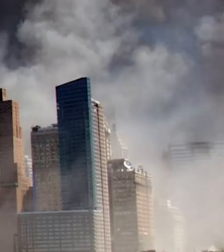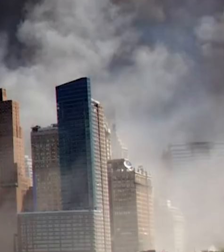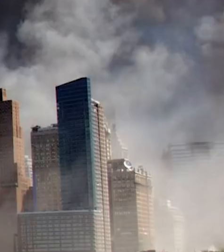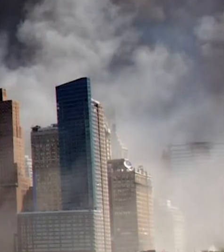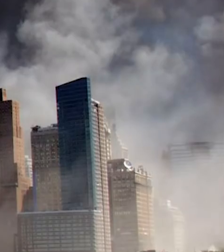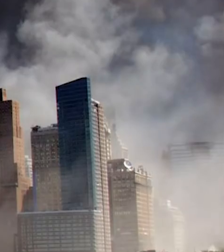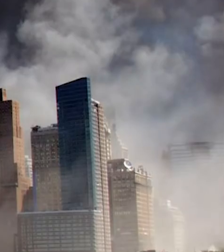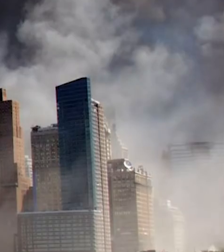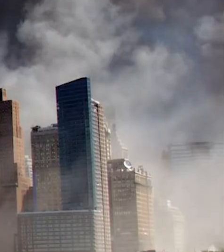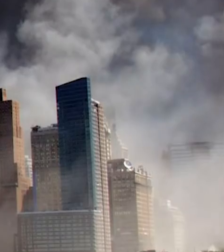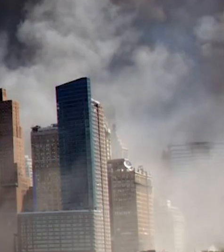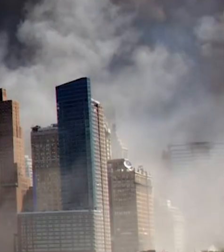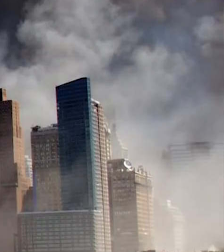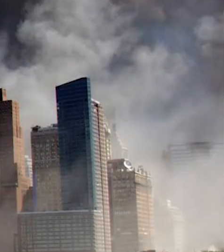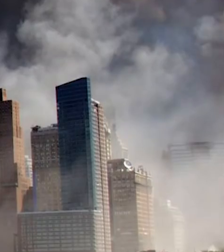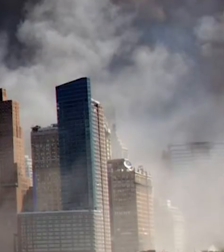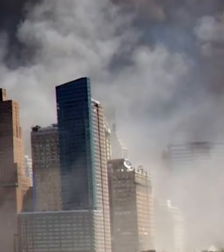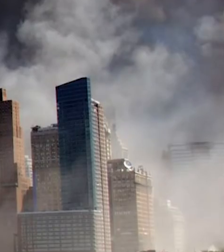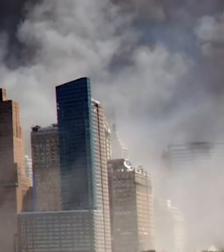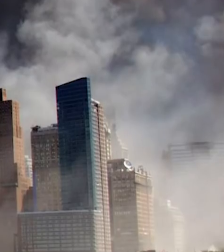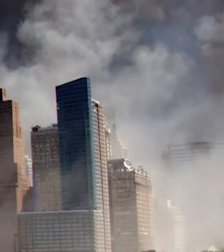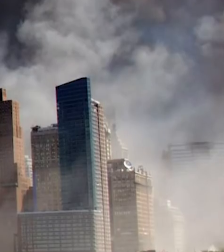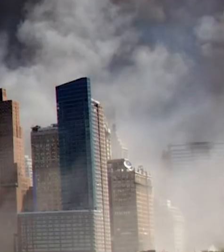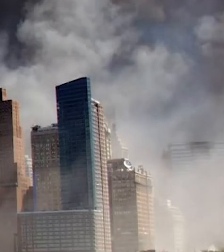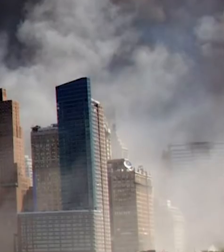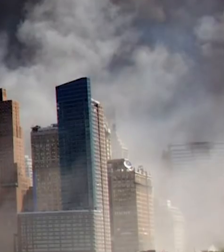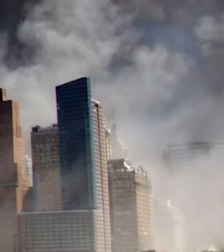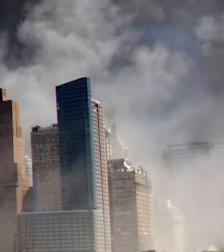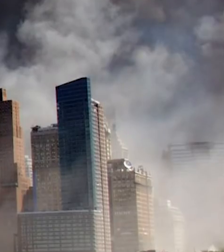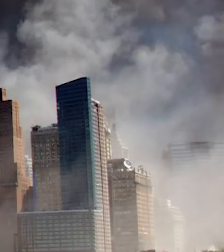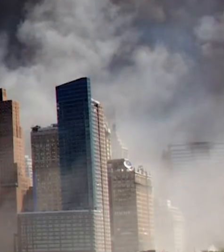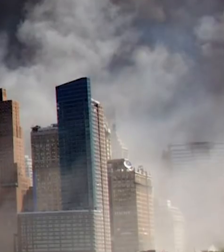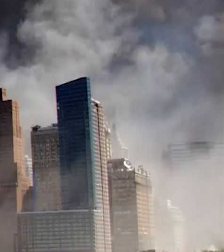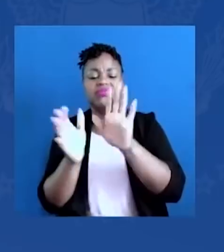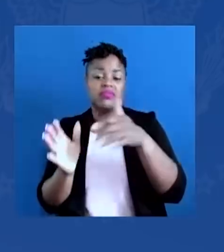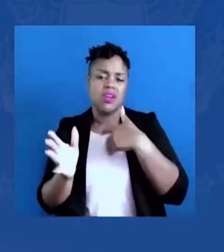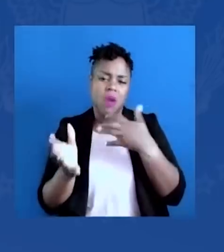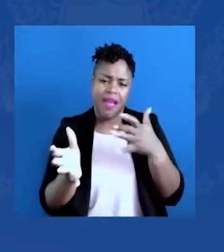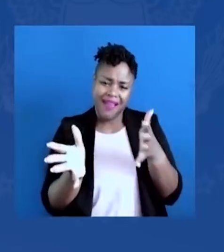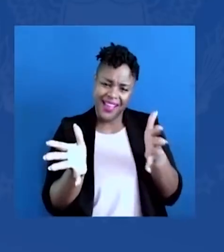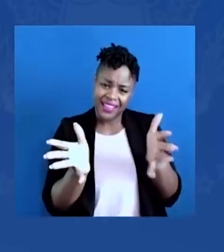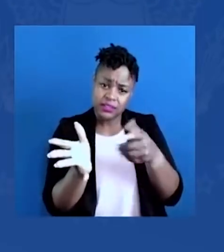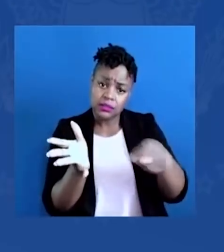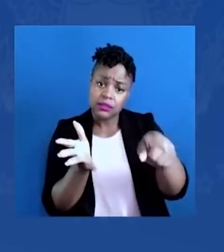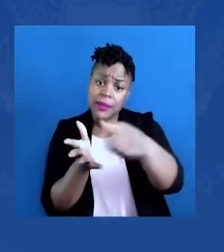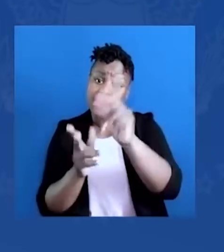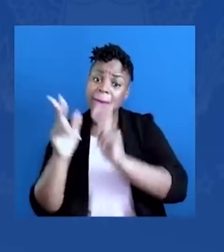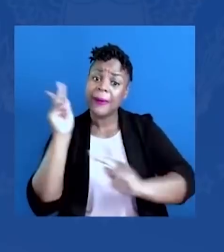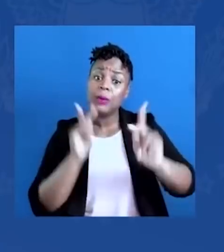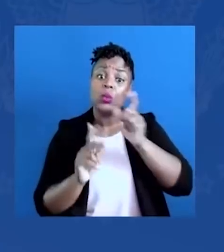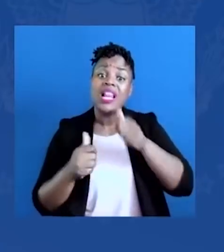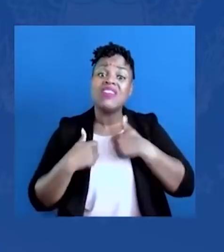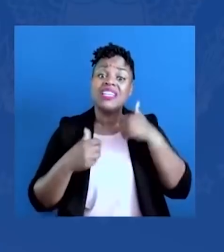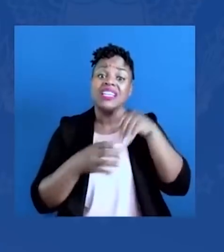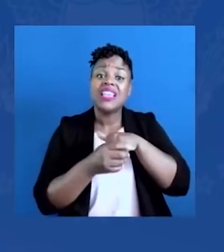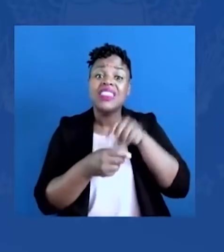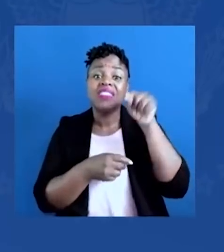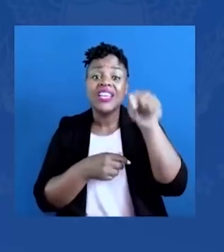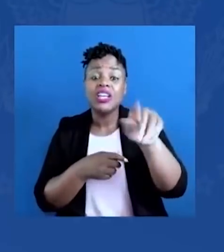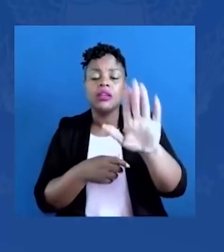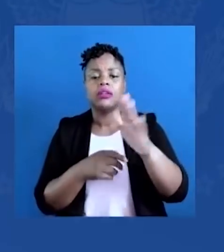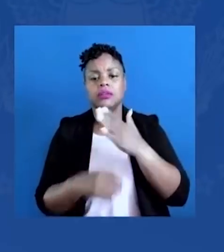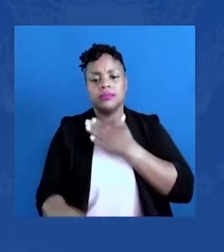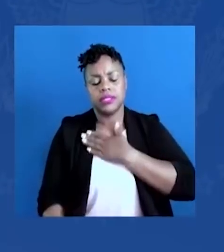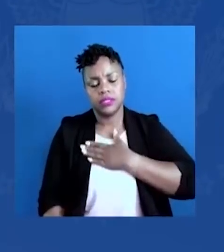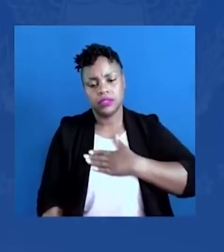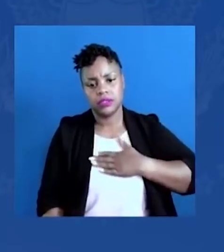كدن بيسي شبكادة القاعدة إيا بالكدي برقاد أذاق وضادكي كبت بادا دعدادا سي شخصياتكي أغور ريي إيا قرمد إيا حبناها